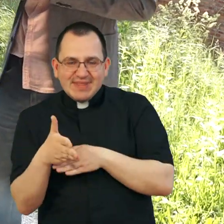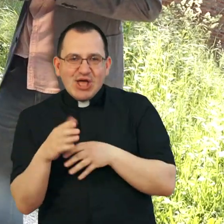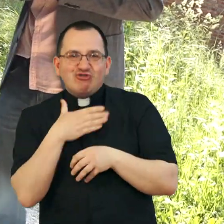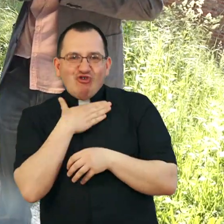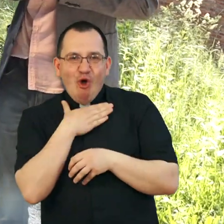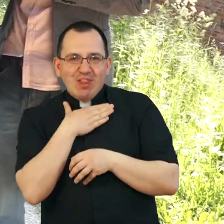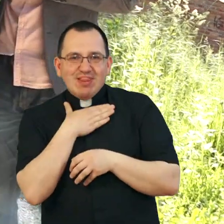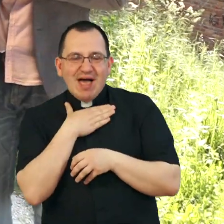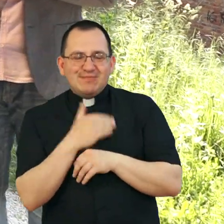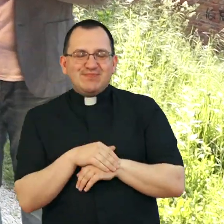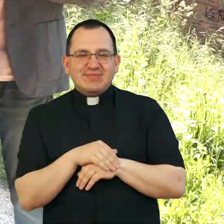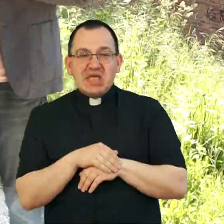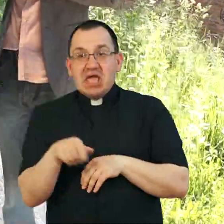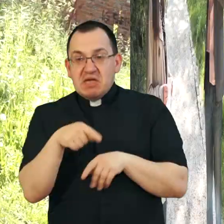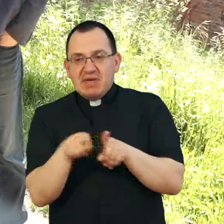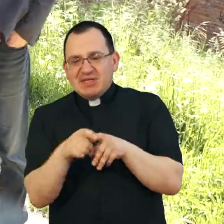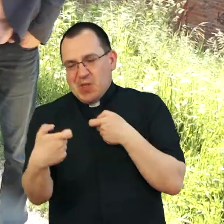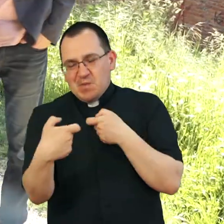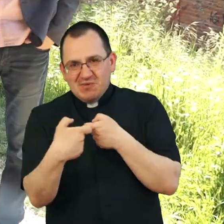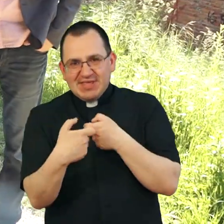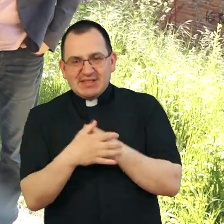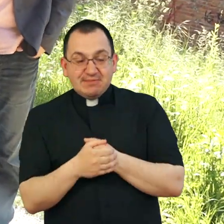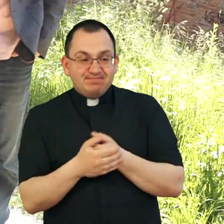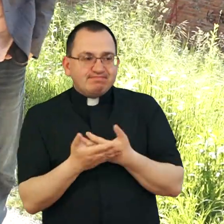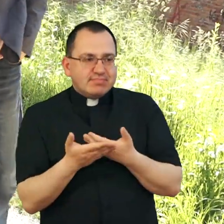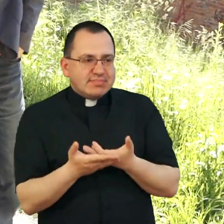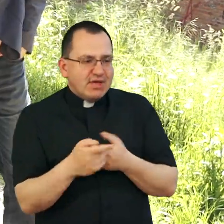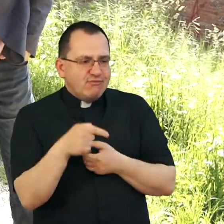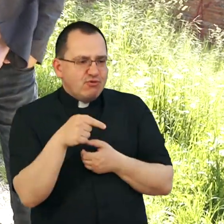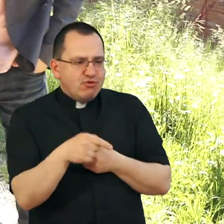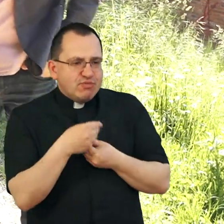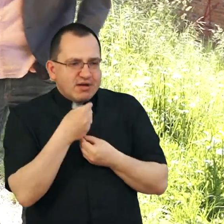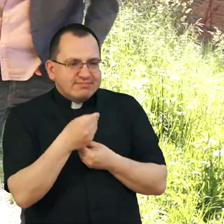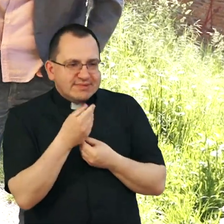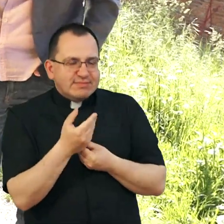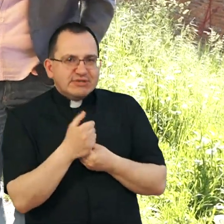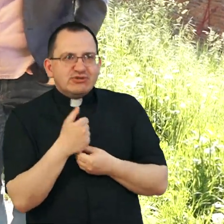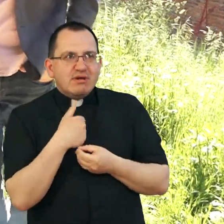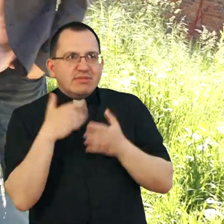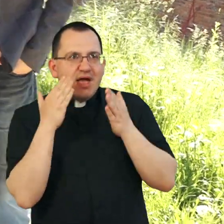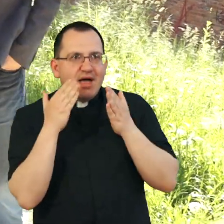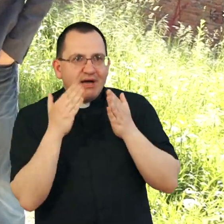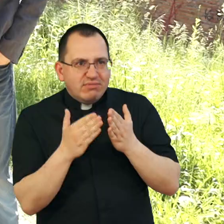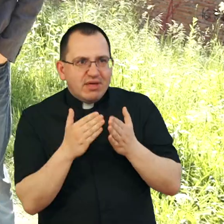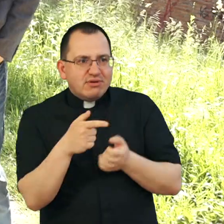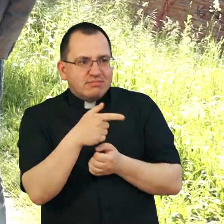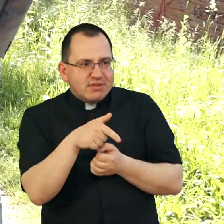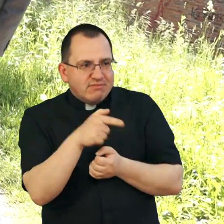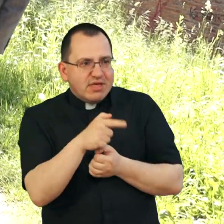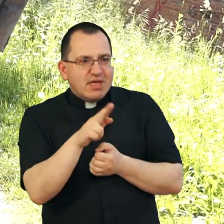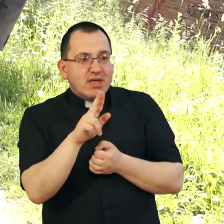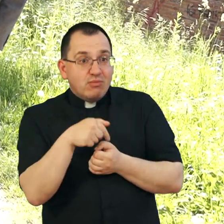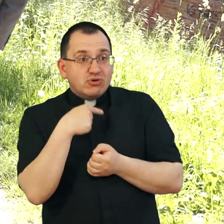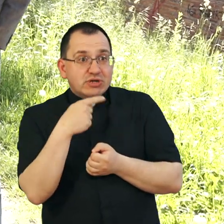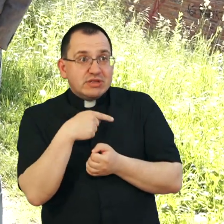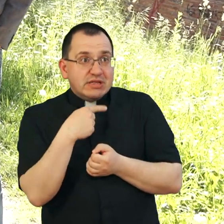blizi. Evo, s obzirom na cijelu ovu priču, Ja vjerujem da možete reći za sebe da niste